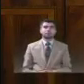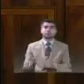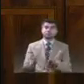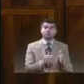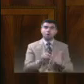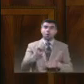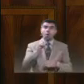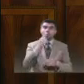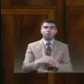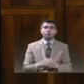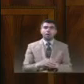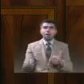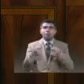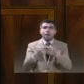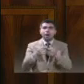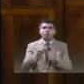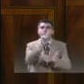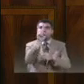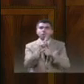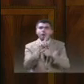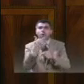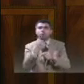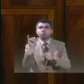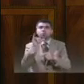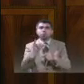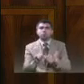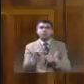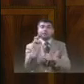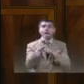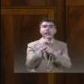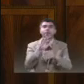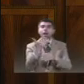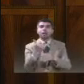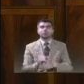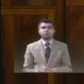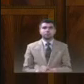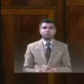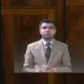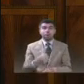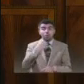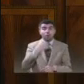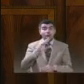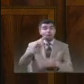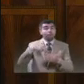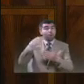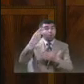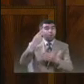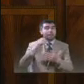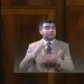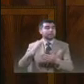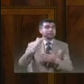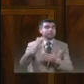أولا، لماذا وكيف يتم اللجوء إلى الاستدانة؟ في البداية لا بد من التأكيد على أن